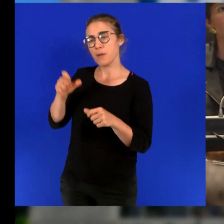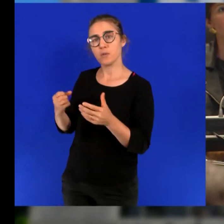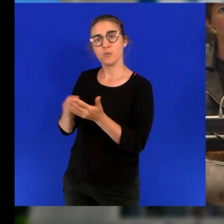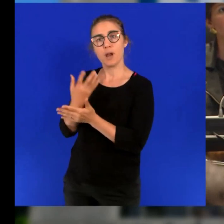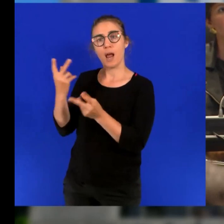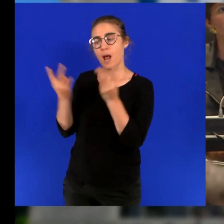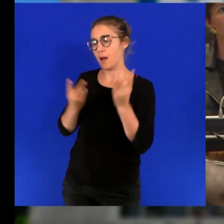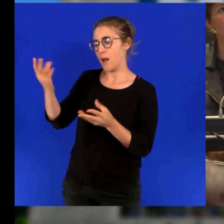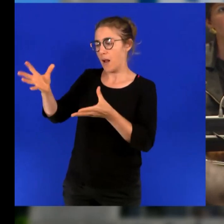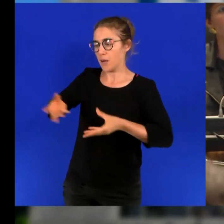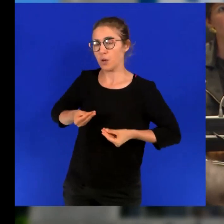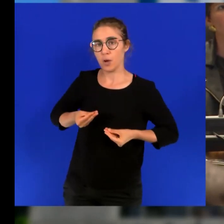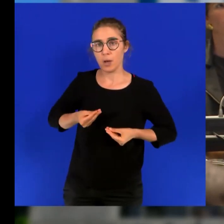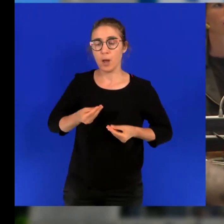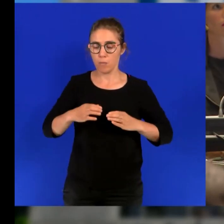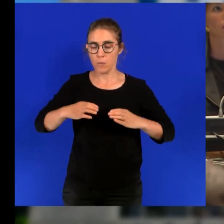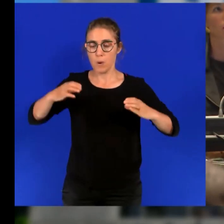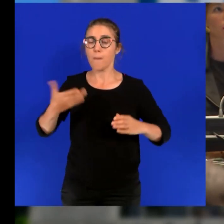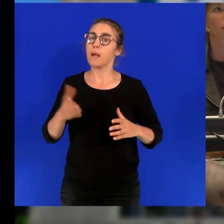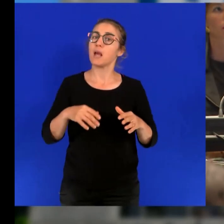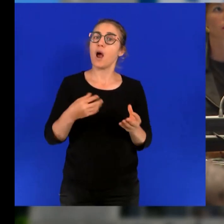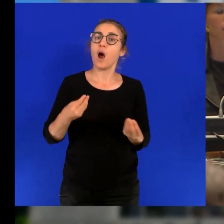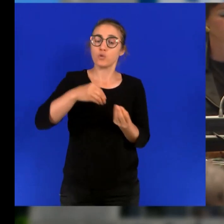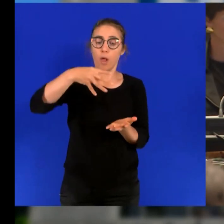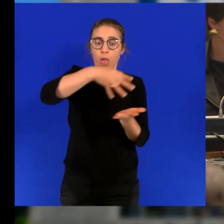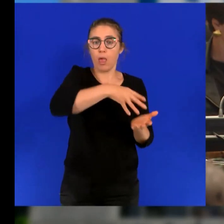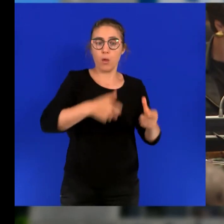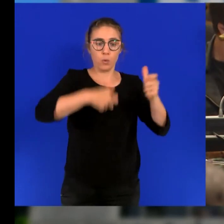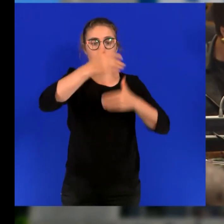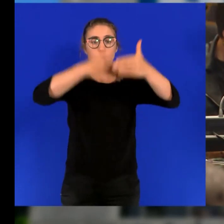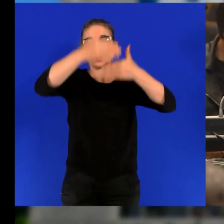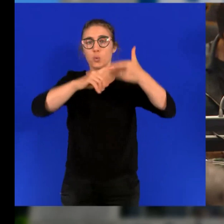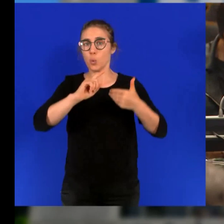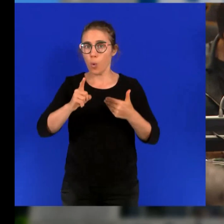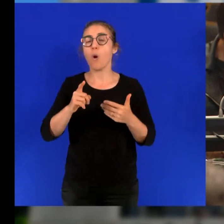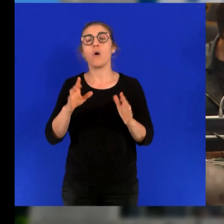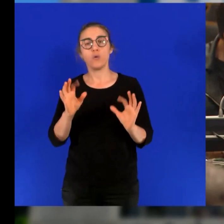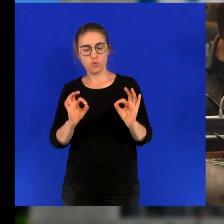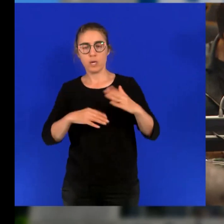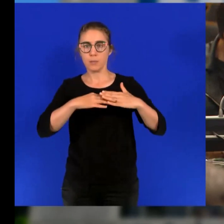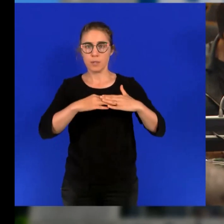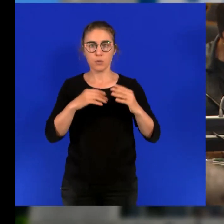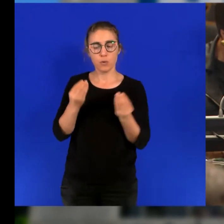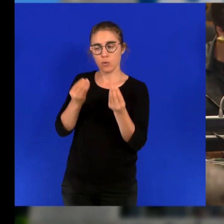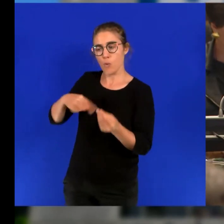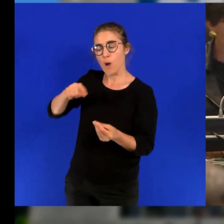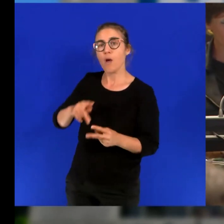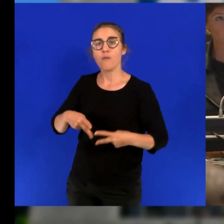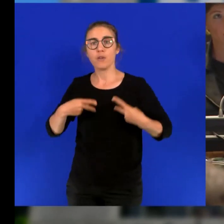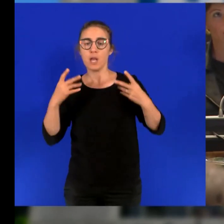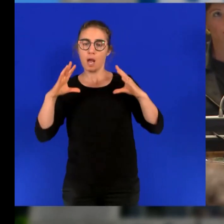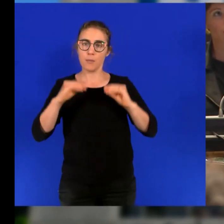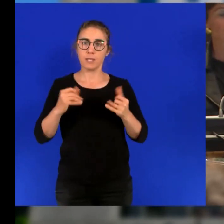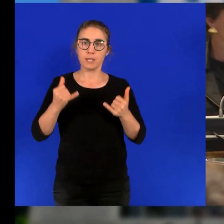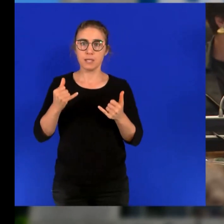autant artificialiser outre mesure permet au plus grand nombre de vivre et travailler sur le territoire sans additionner